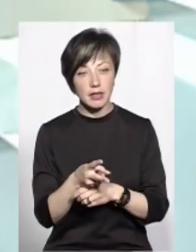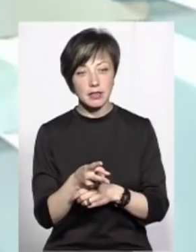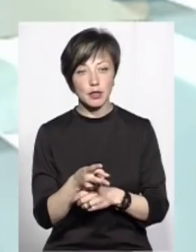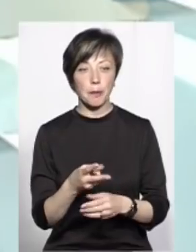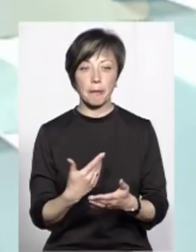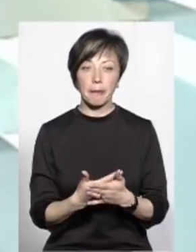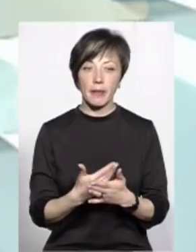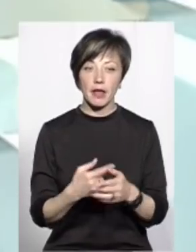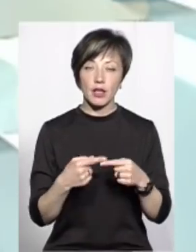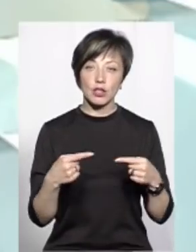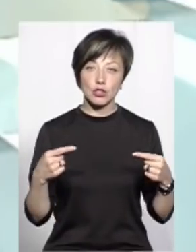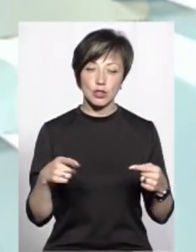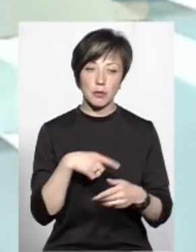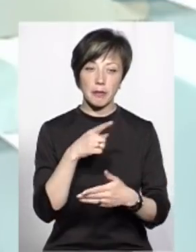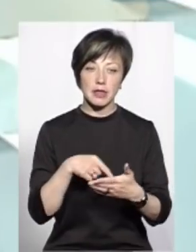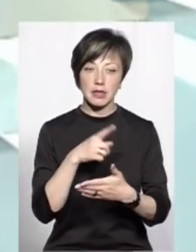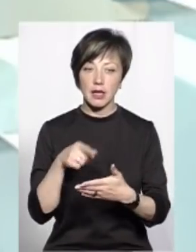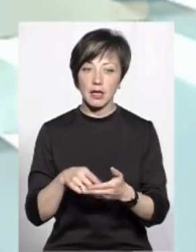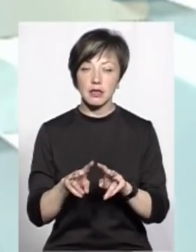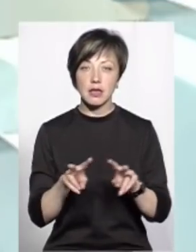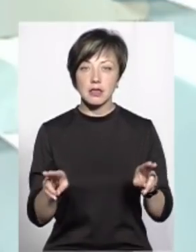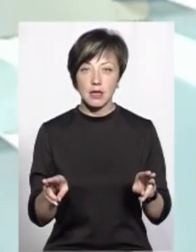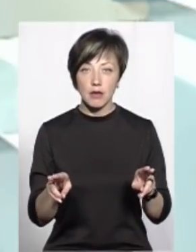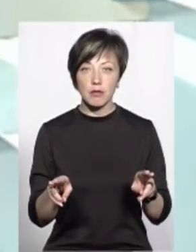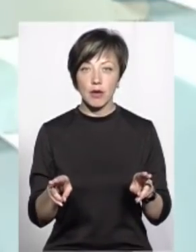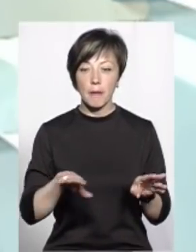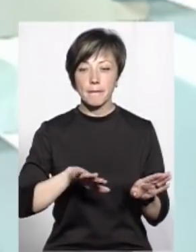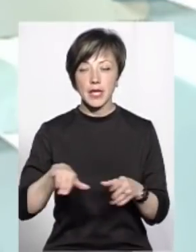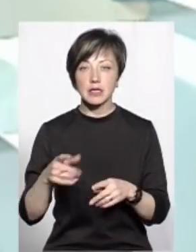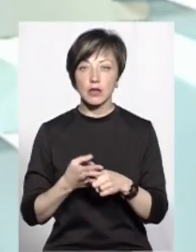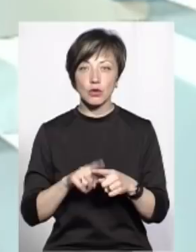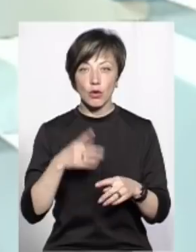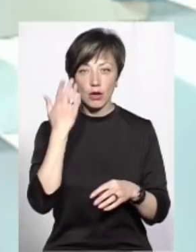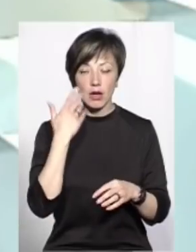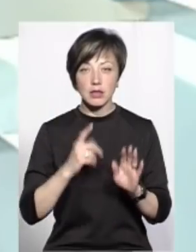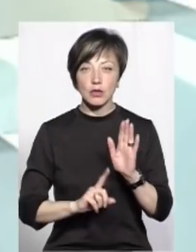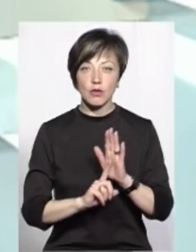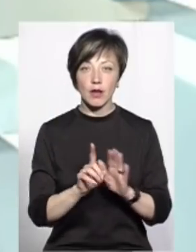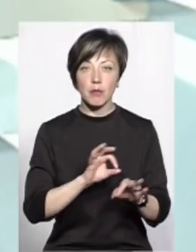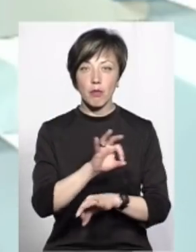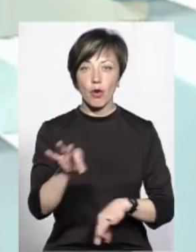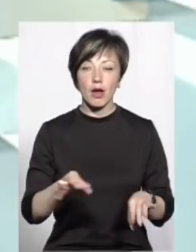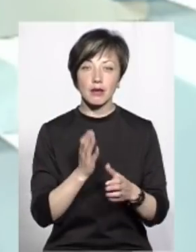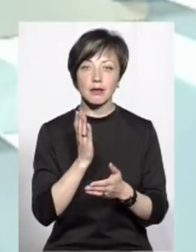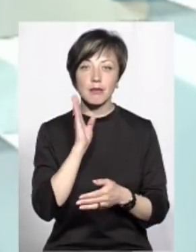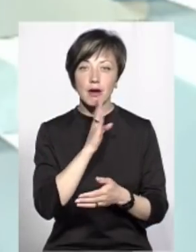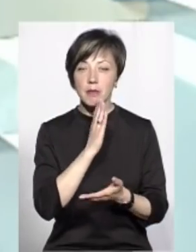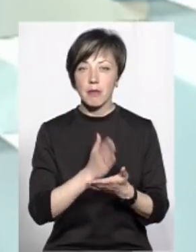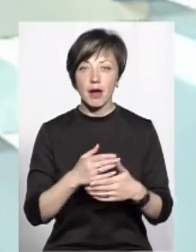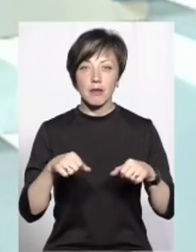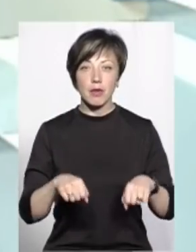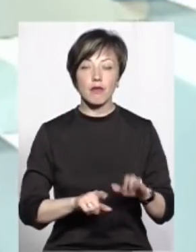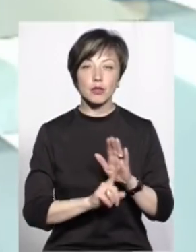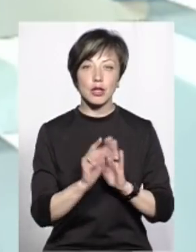і та ряд інших, звичайно, питань. І так само ми вже після того, як стартували в проект «Мама має право», так само вже почали